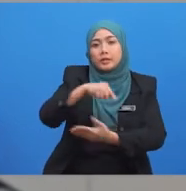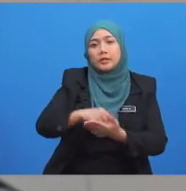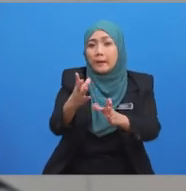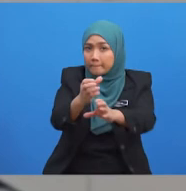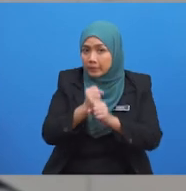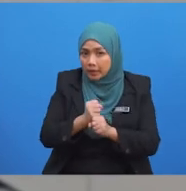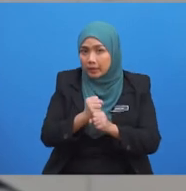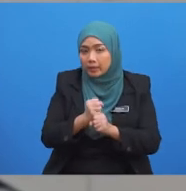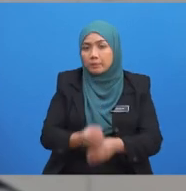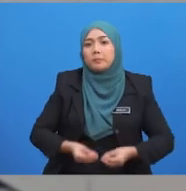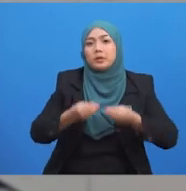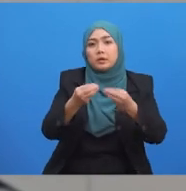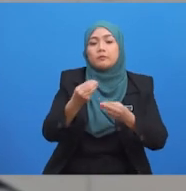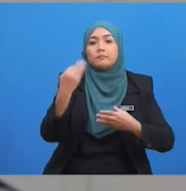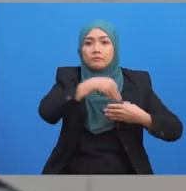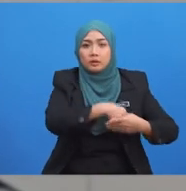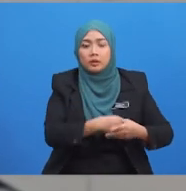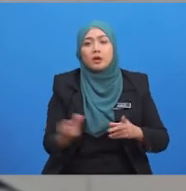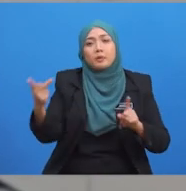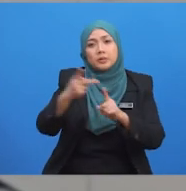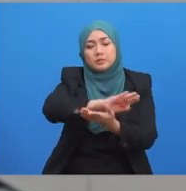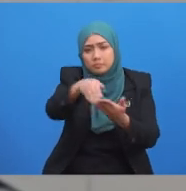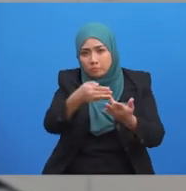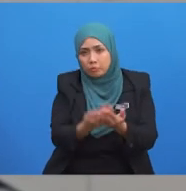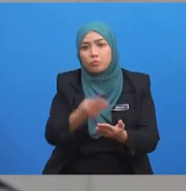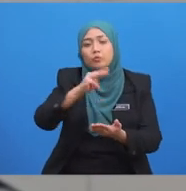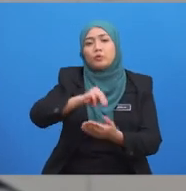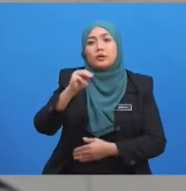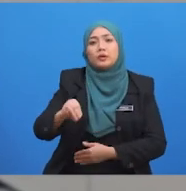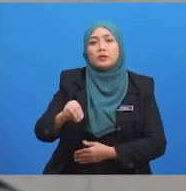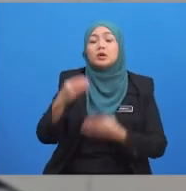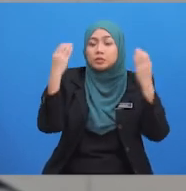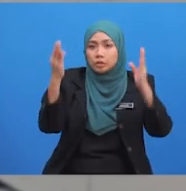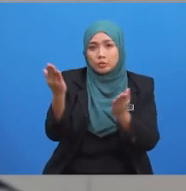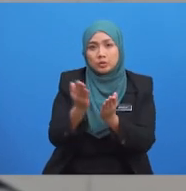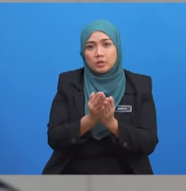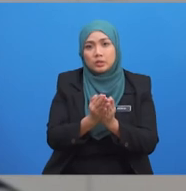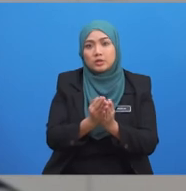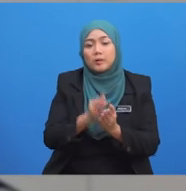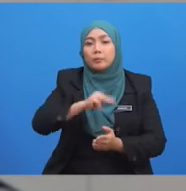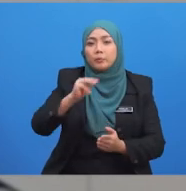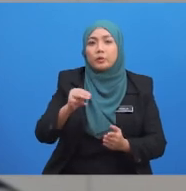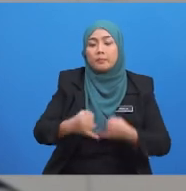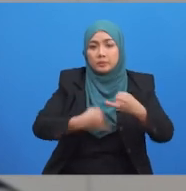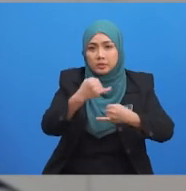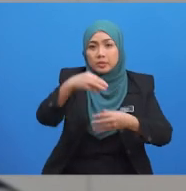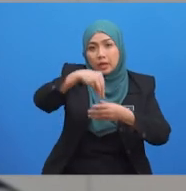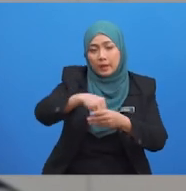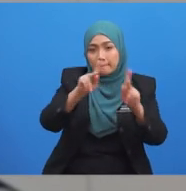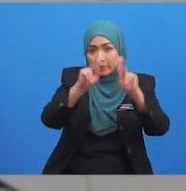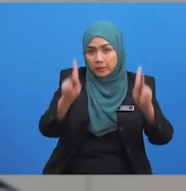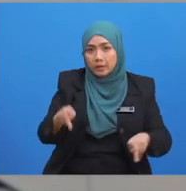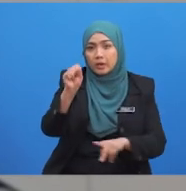dapat memberi manfaat kepada semua murid. Cikgu doakan murid-murid berjaya dalam